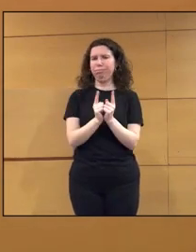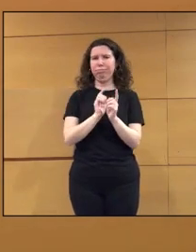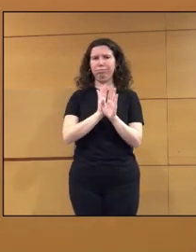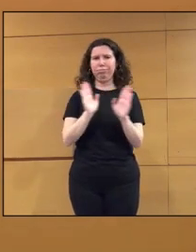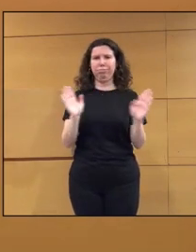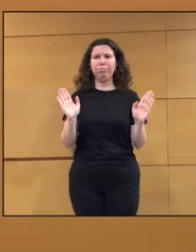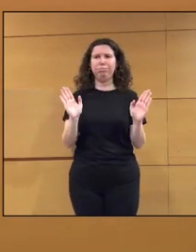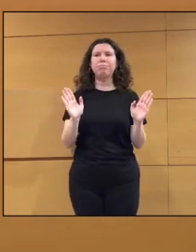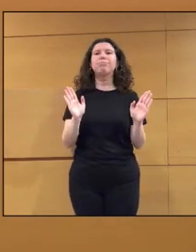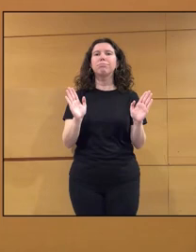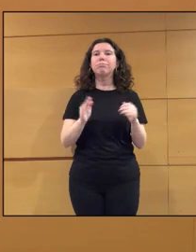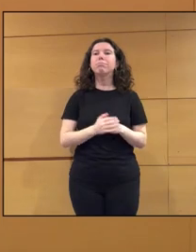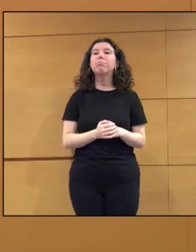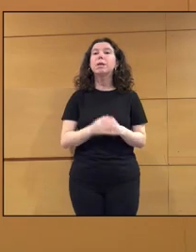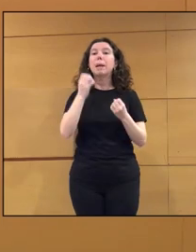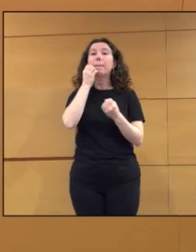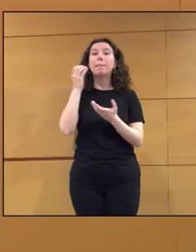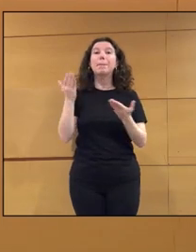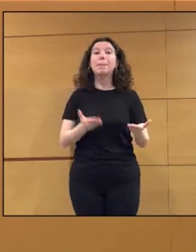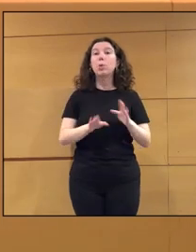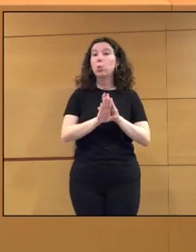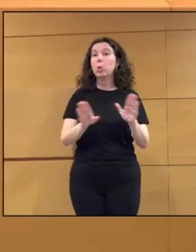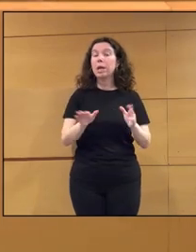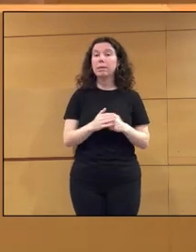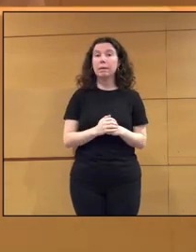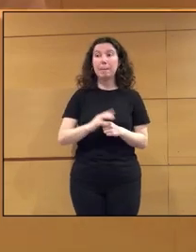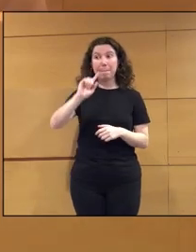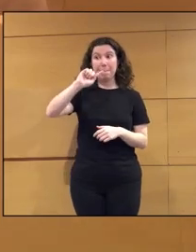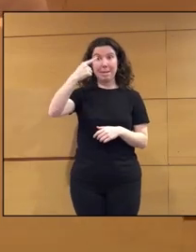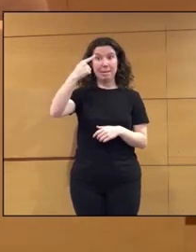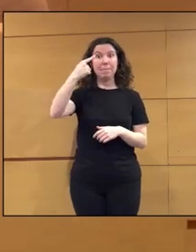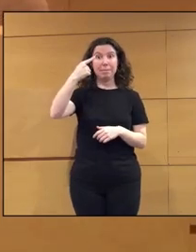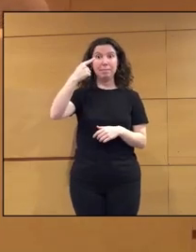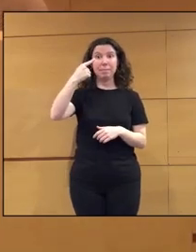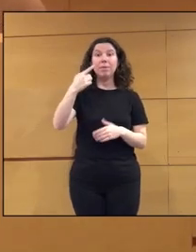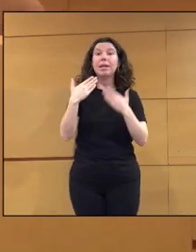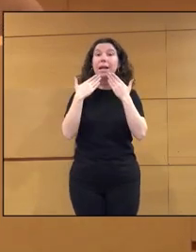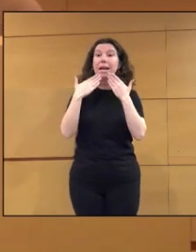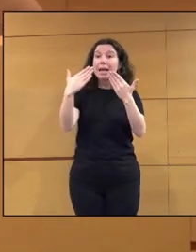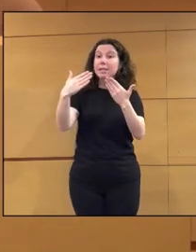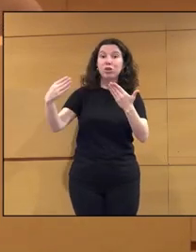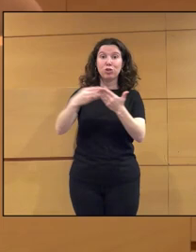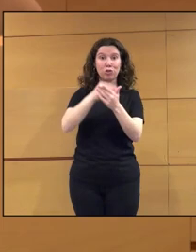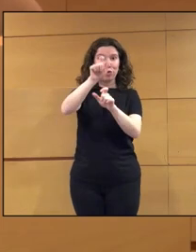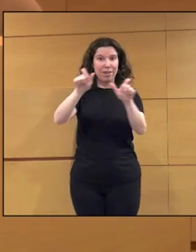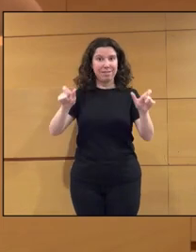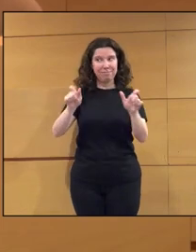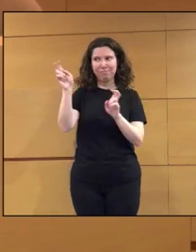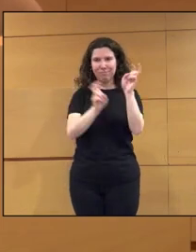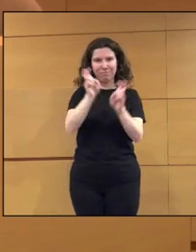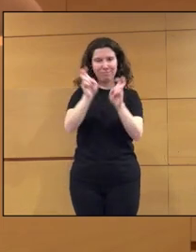vull donar-vos la benvinguda. En primer lloc, doncs, agrair-vos a totes i a tots per ser aquí, els que